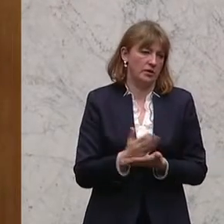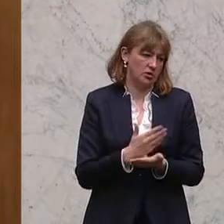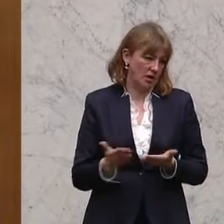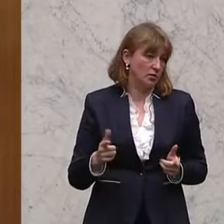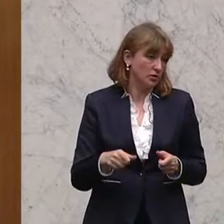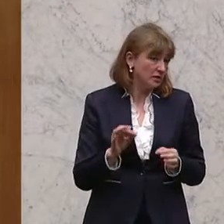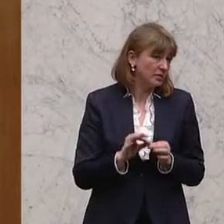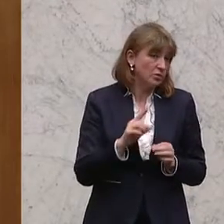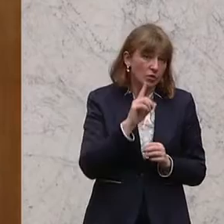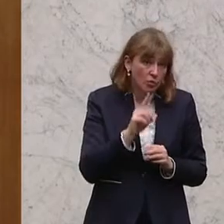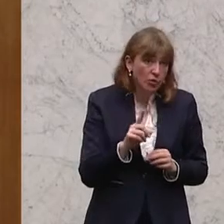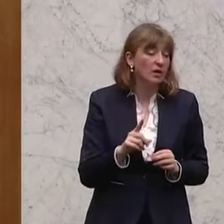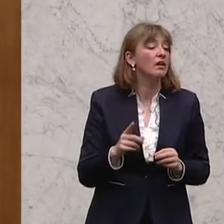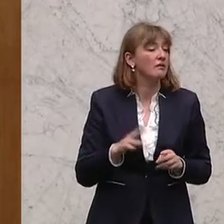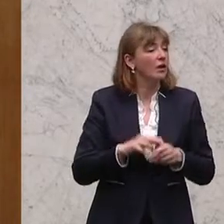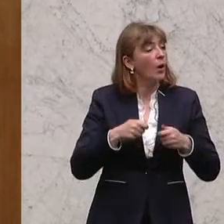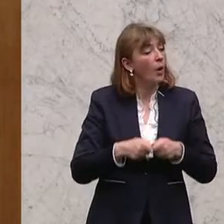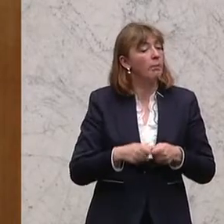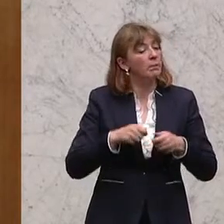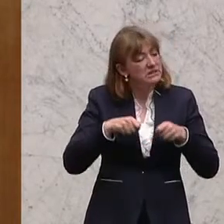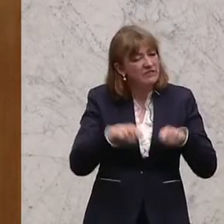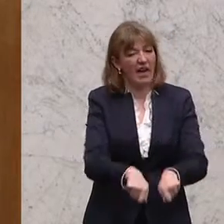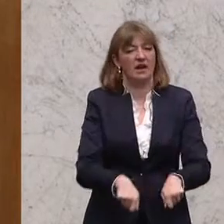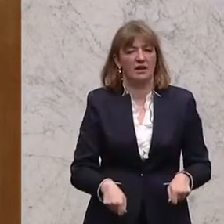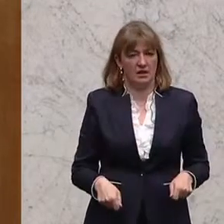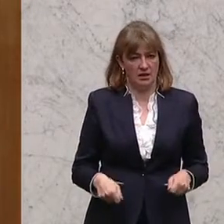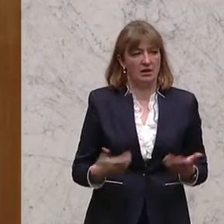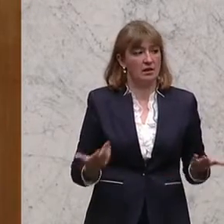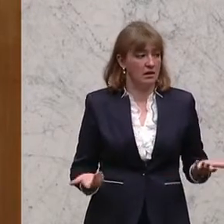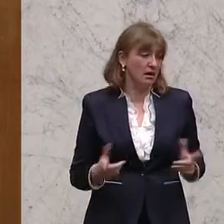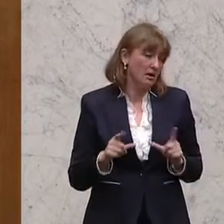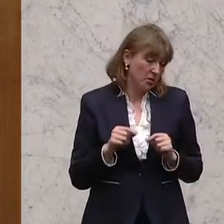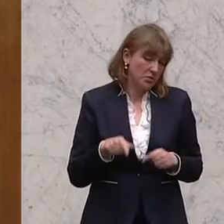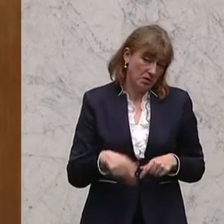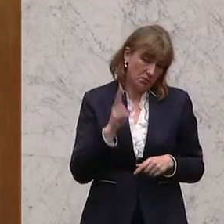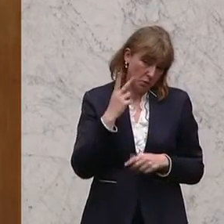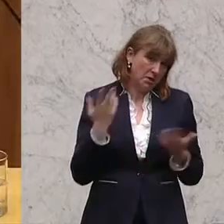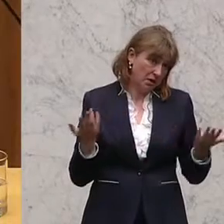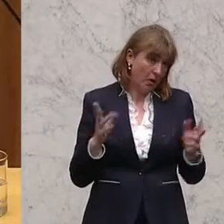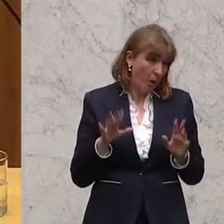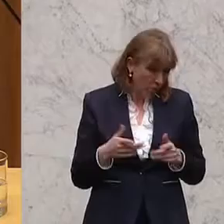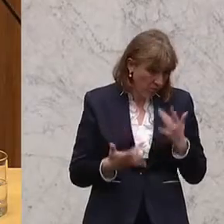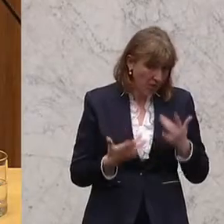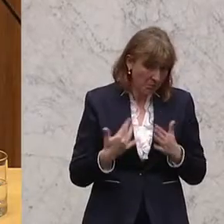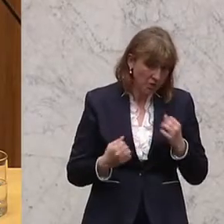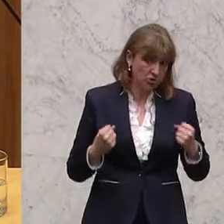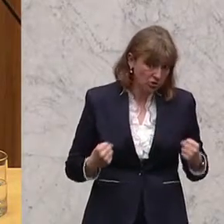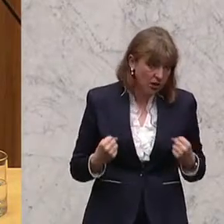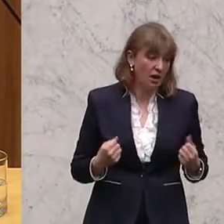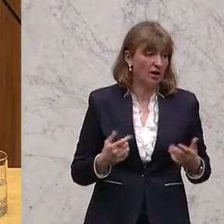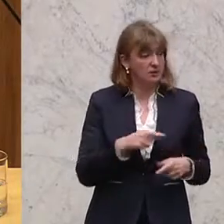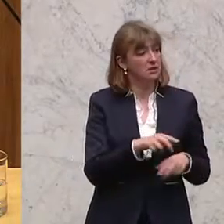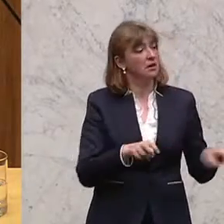funktioniert nämlich nur in Kombination von Clubzwang mit Backelei. Und über das kann man schon auch ein bisschen nachdenken, ob wir uns nicht auch sehr viel stärker auch